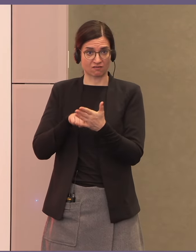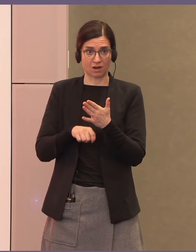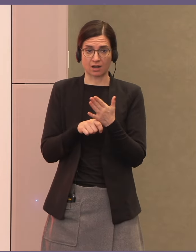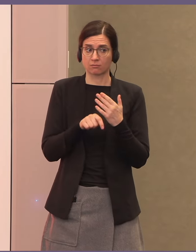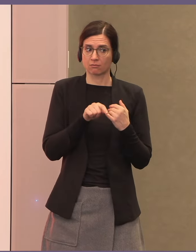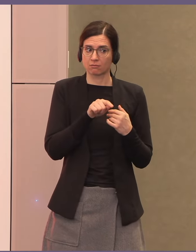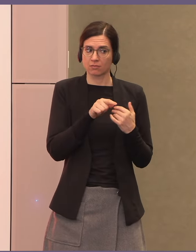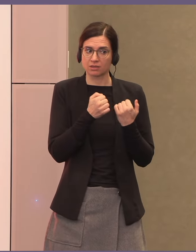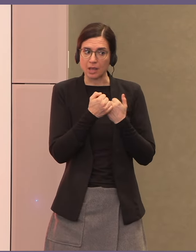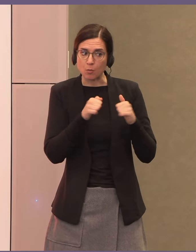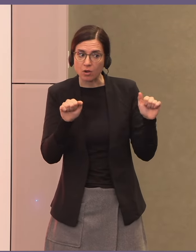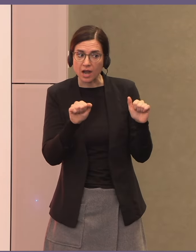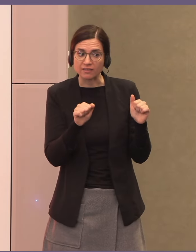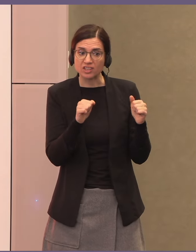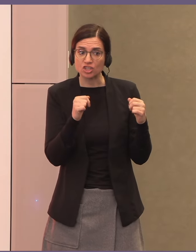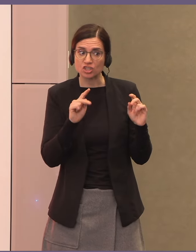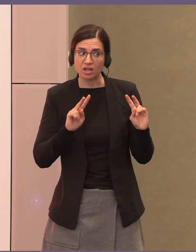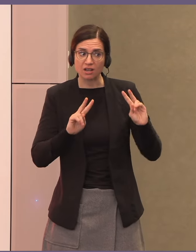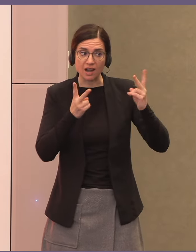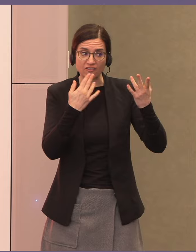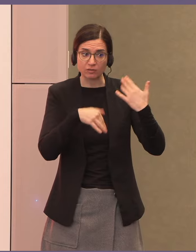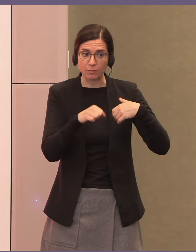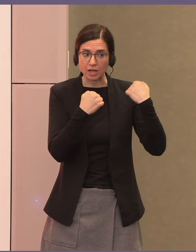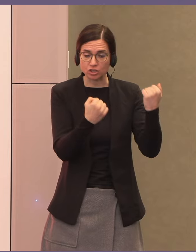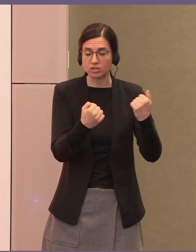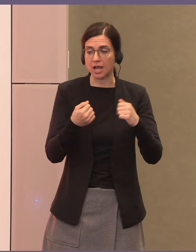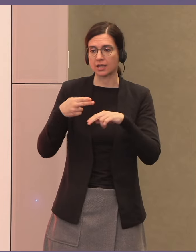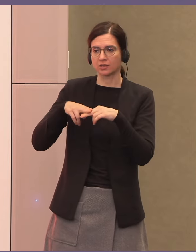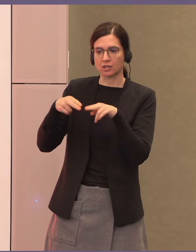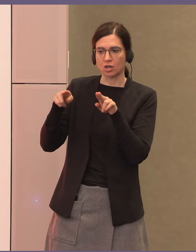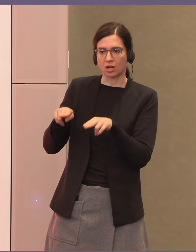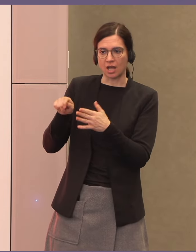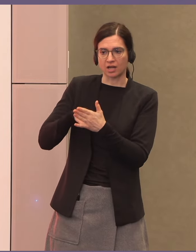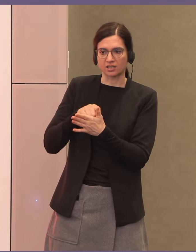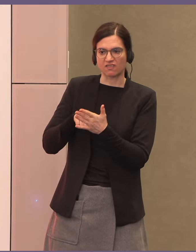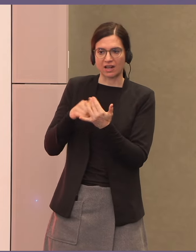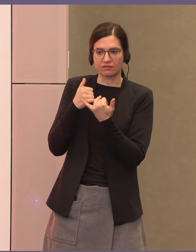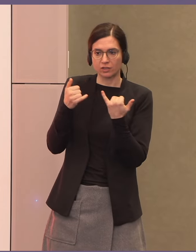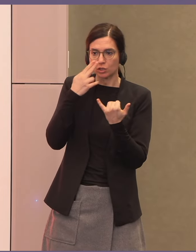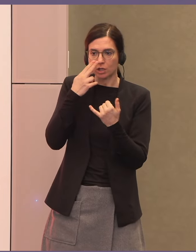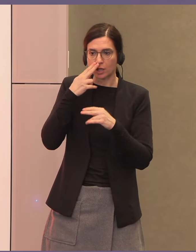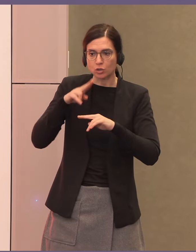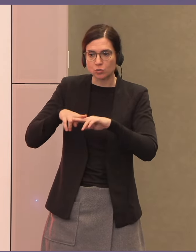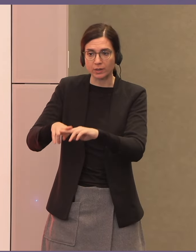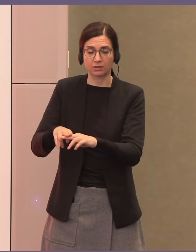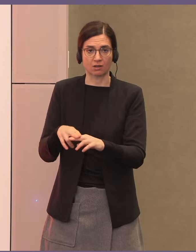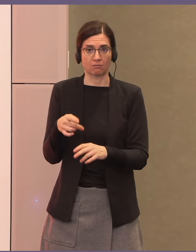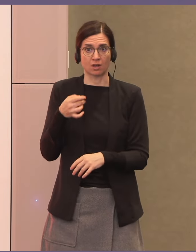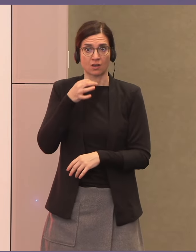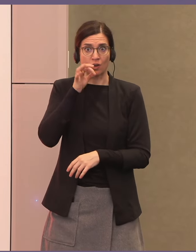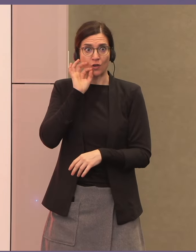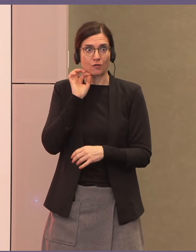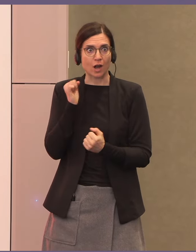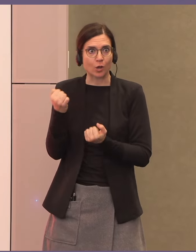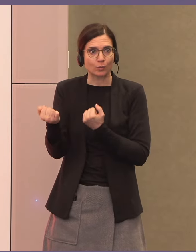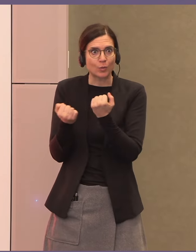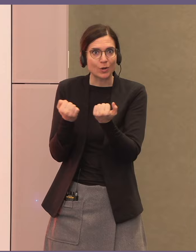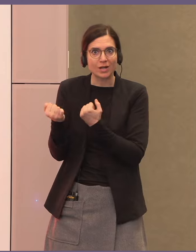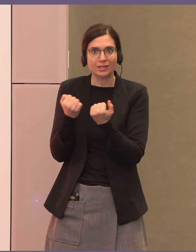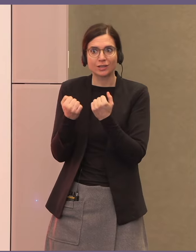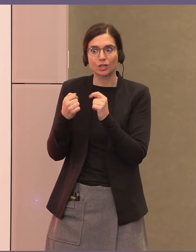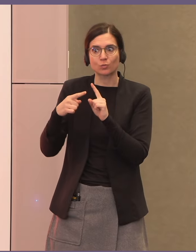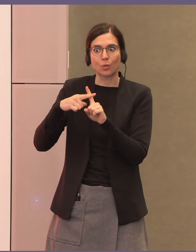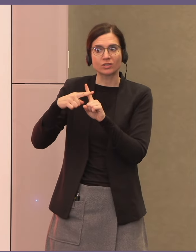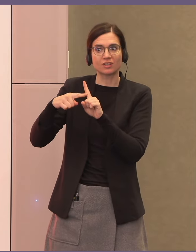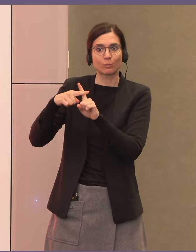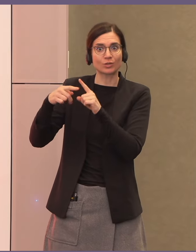gestärkt werden. Befinden wir uns nach der Nationalratswahl in einer Situation, wo wir frauenpolitische Errungenschaften, auch von einer